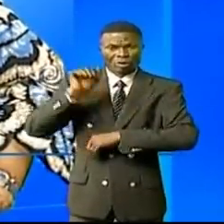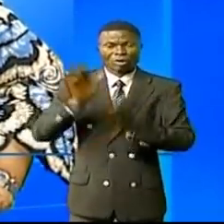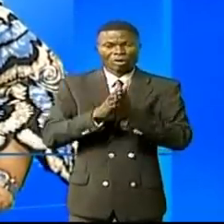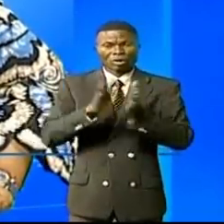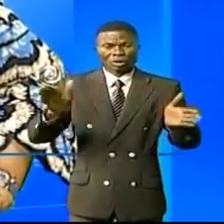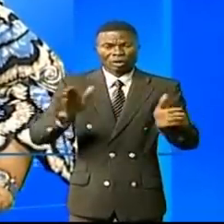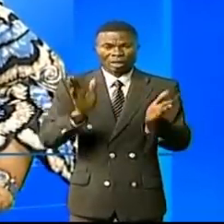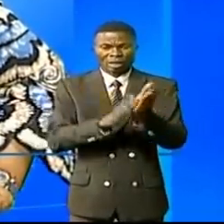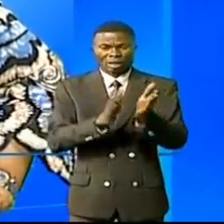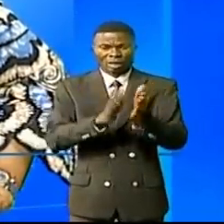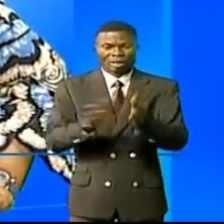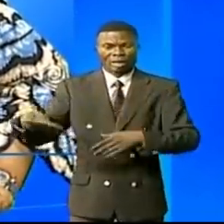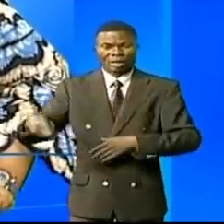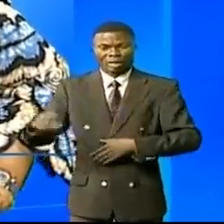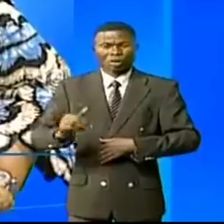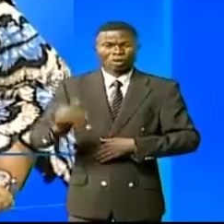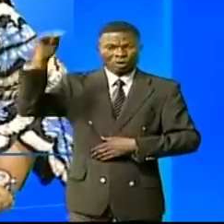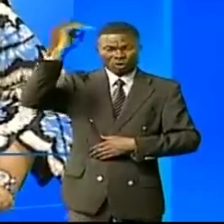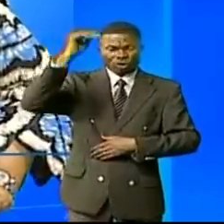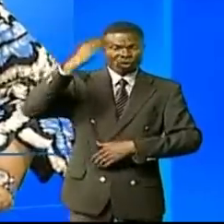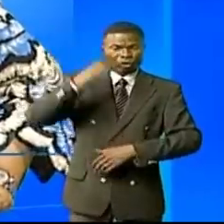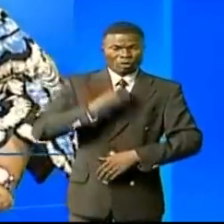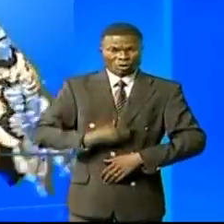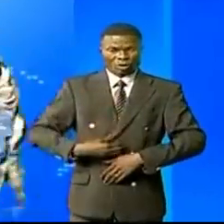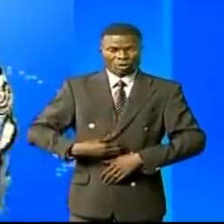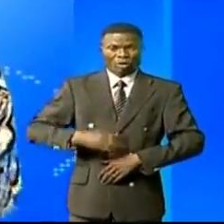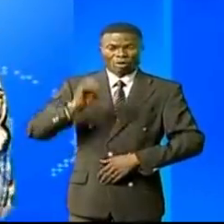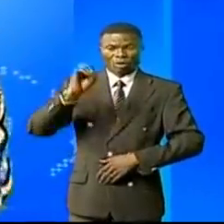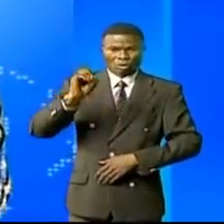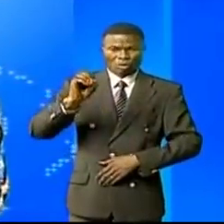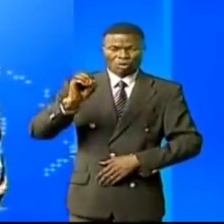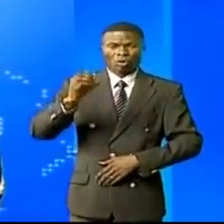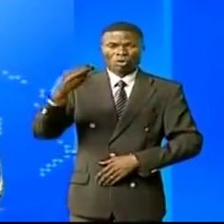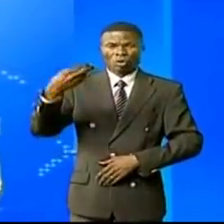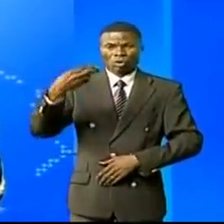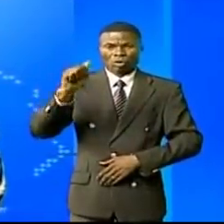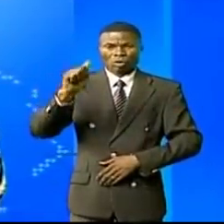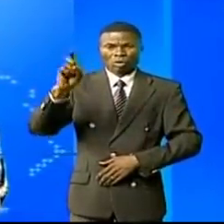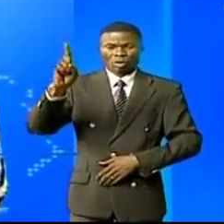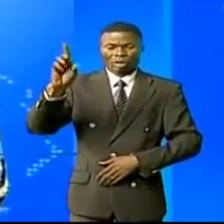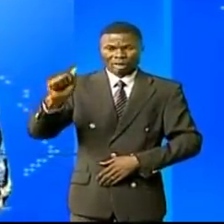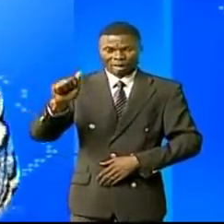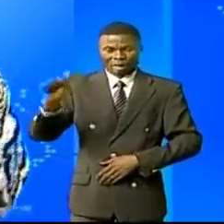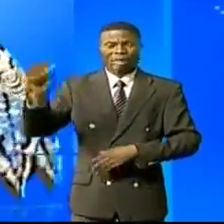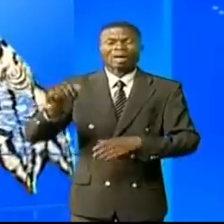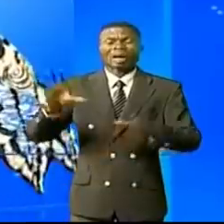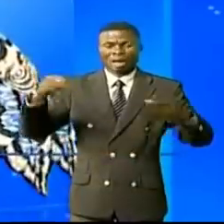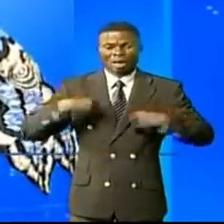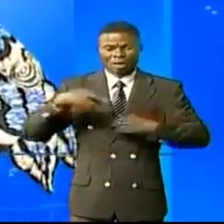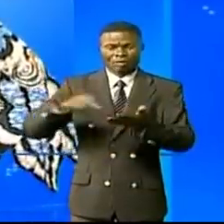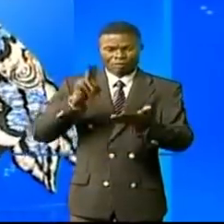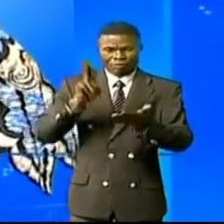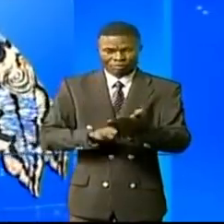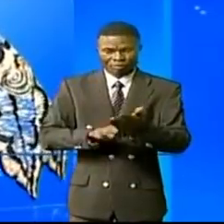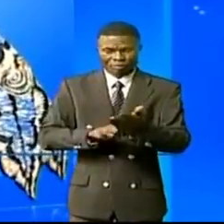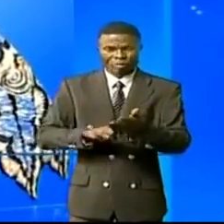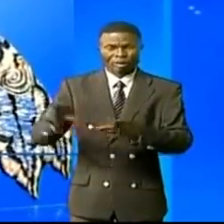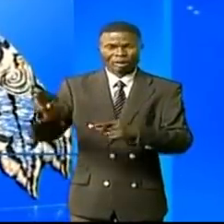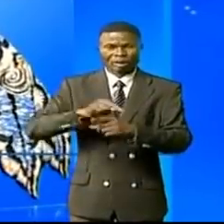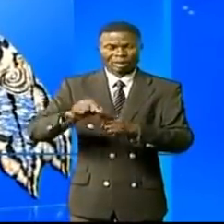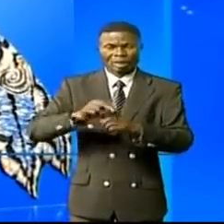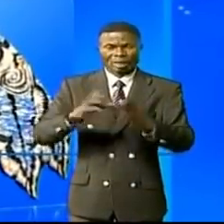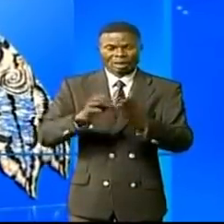de l'école régionale supérieure de la magistrature de l'OADA viennent de procéder à la signature d'un accord de principe. Les détails avec